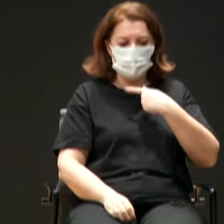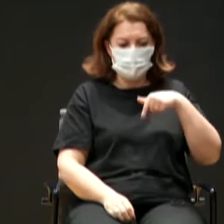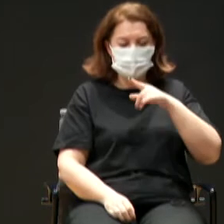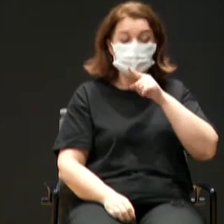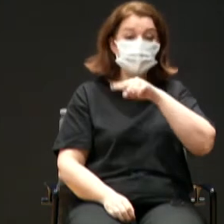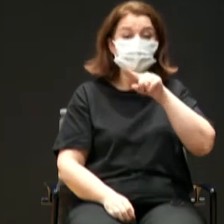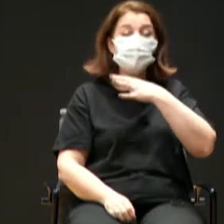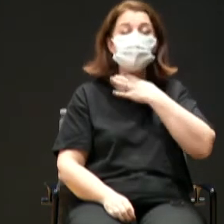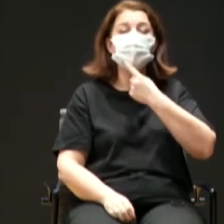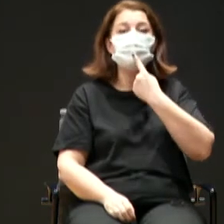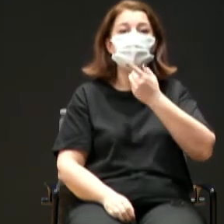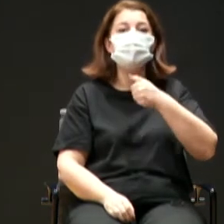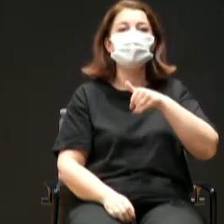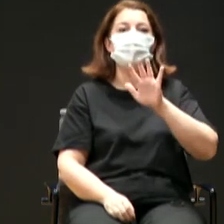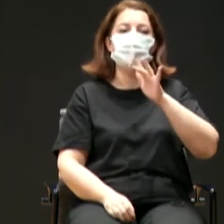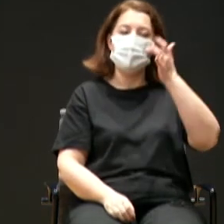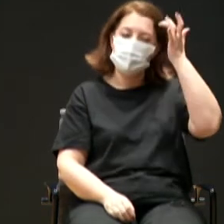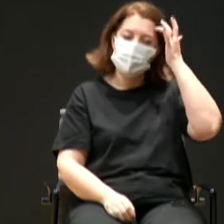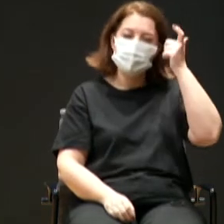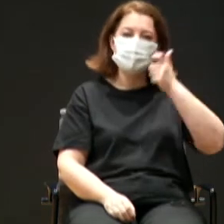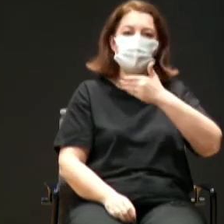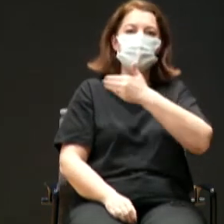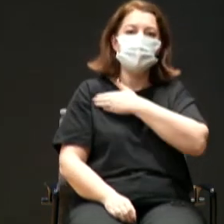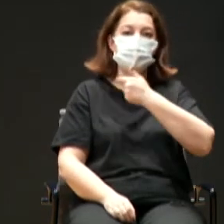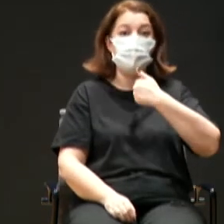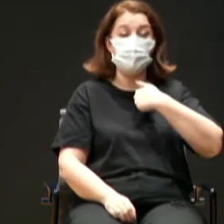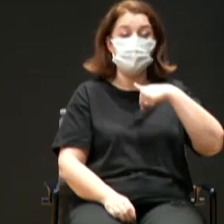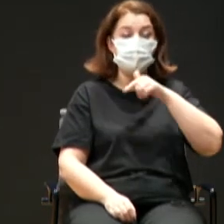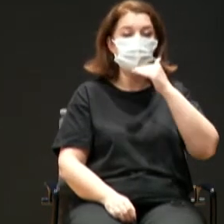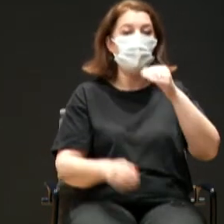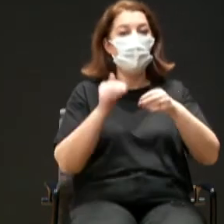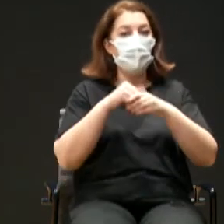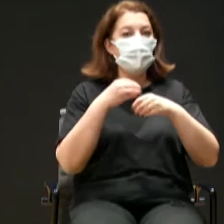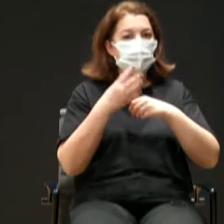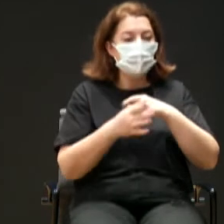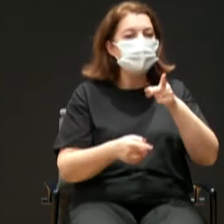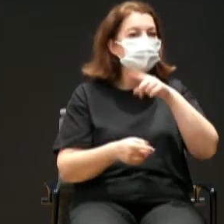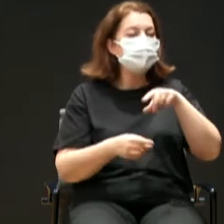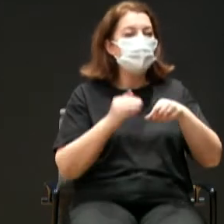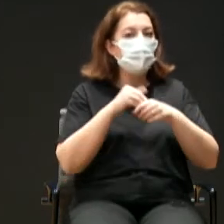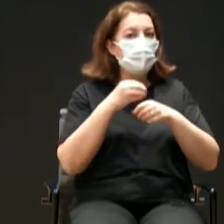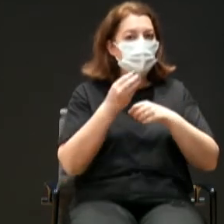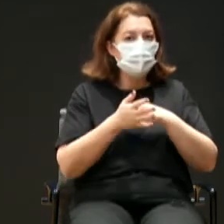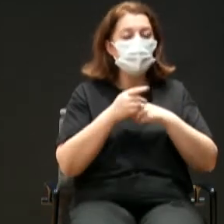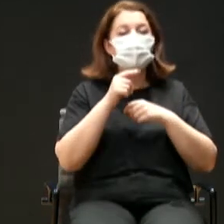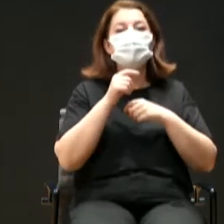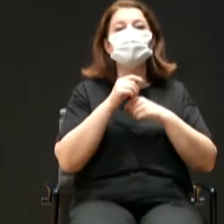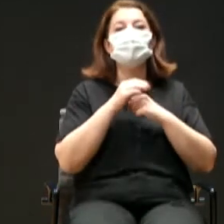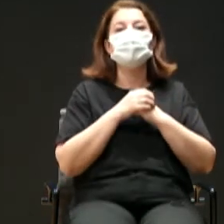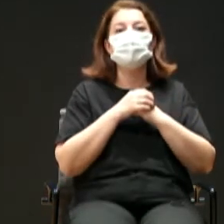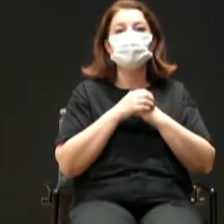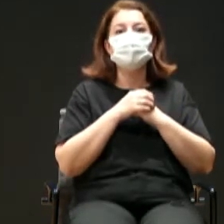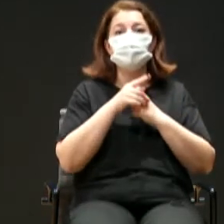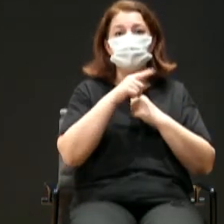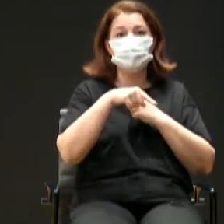Sayın Başkan. Beylikdüzü halkı, bizlere oy veren, sizlere oy veren, buralara taşıyan halkın